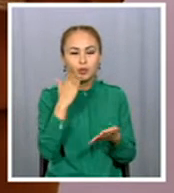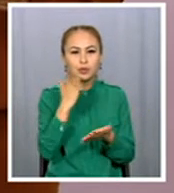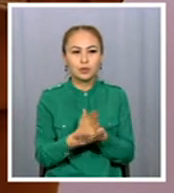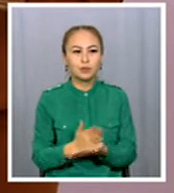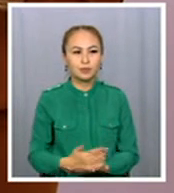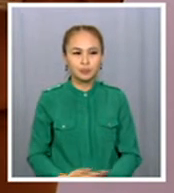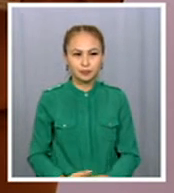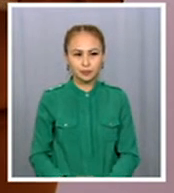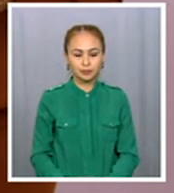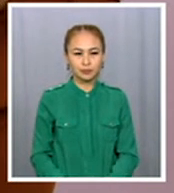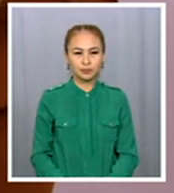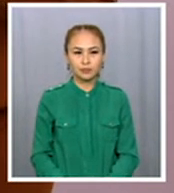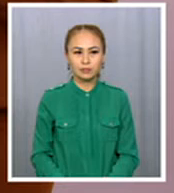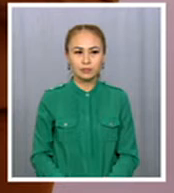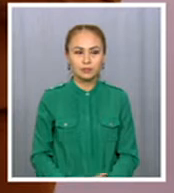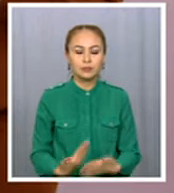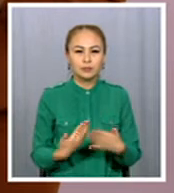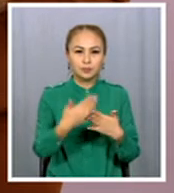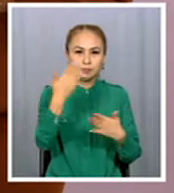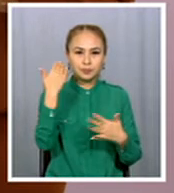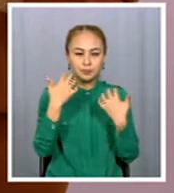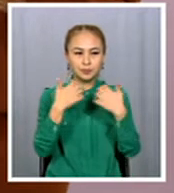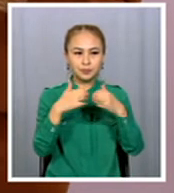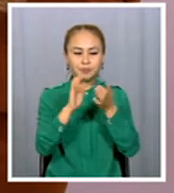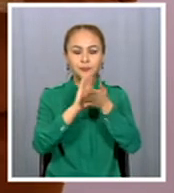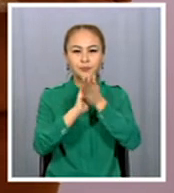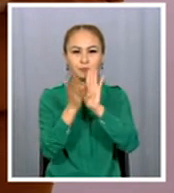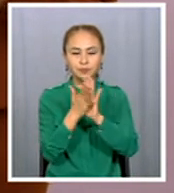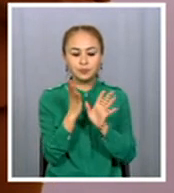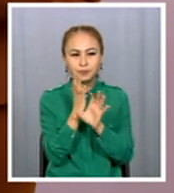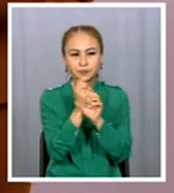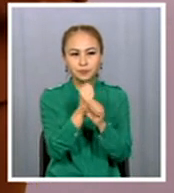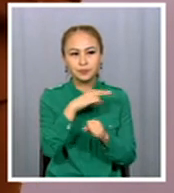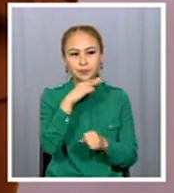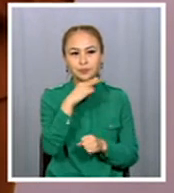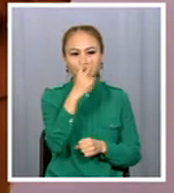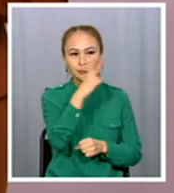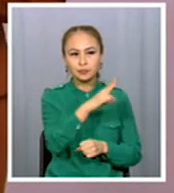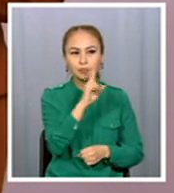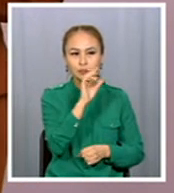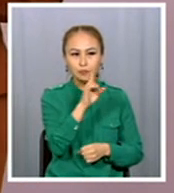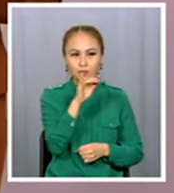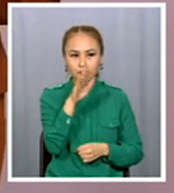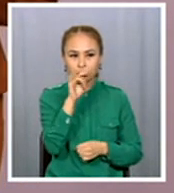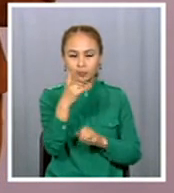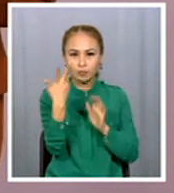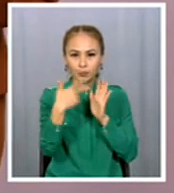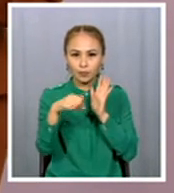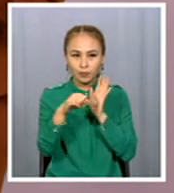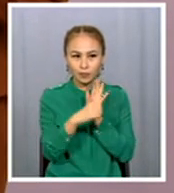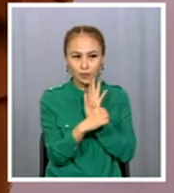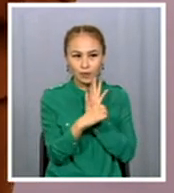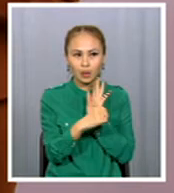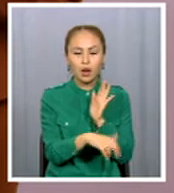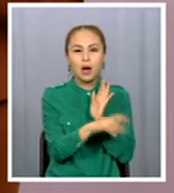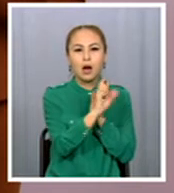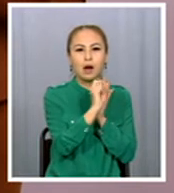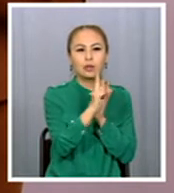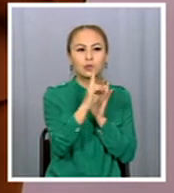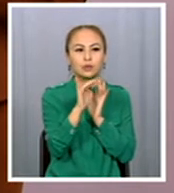тұр? Алдымен есептің қысқаша шартына назар аударайық. Көк құтан 36, ақ